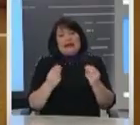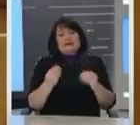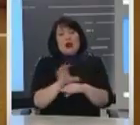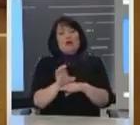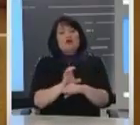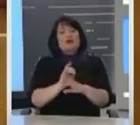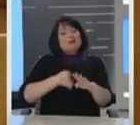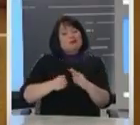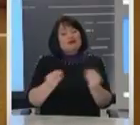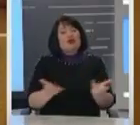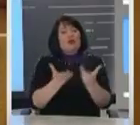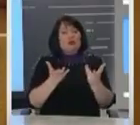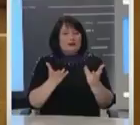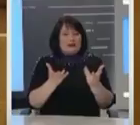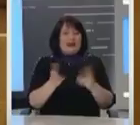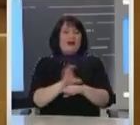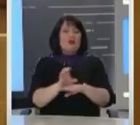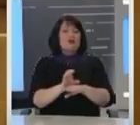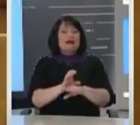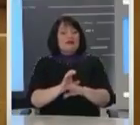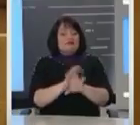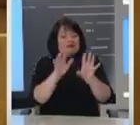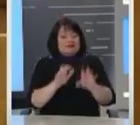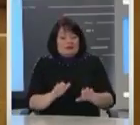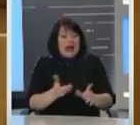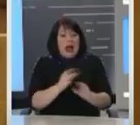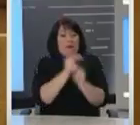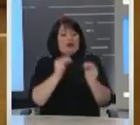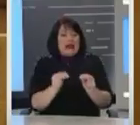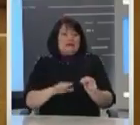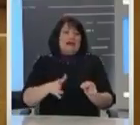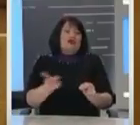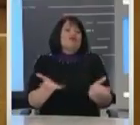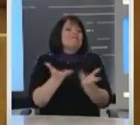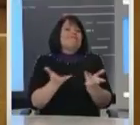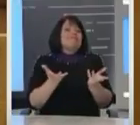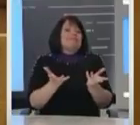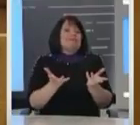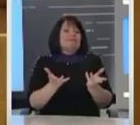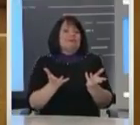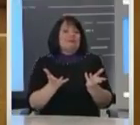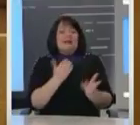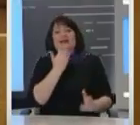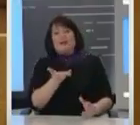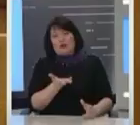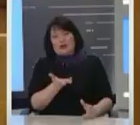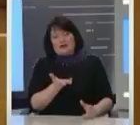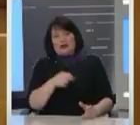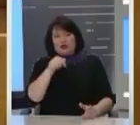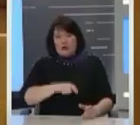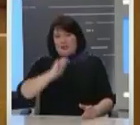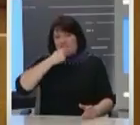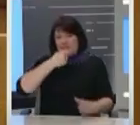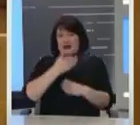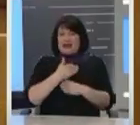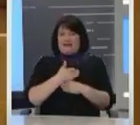κομπιούτερ. Λοιπόν, τώρα η κυβέρνηση, όπως αποκαλύπτεται και από το No Paper,